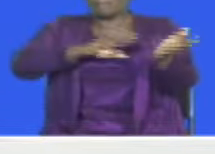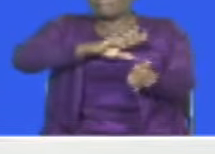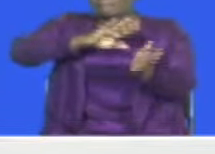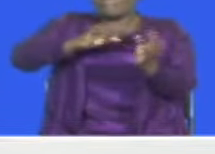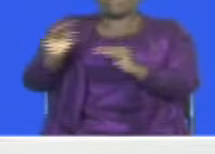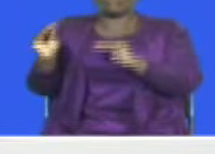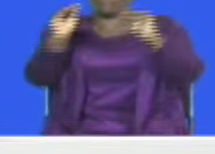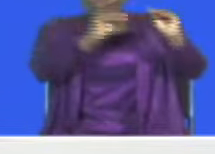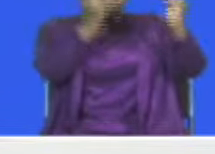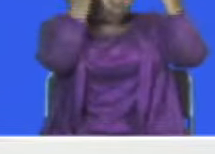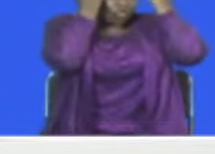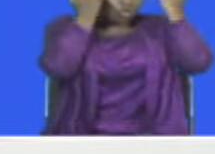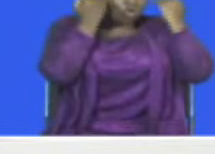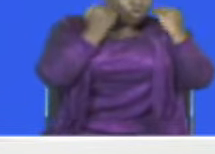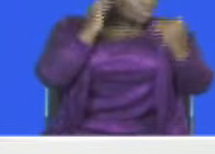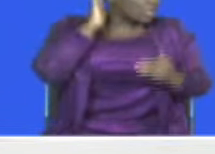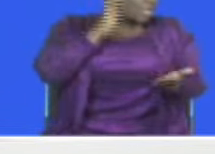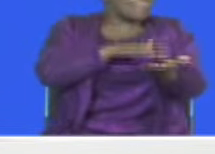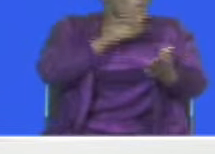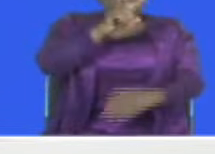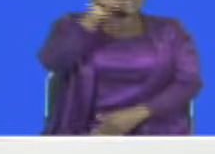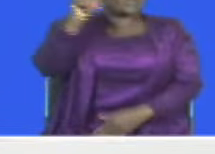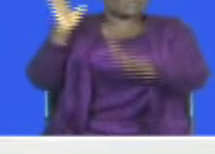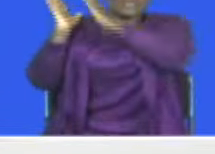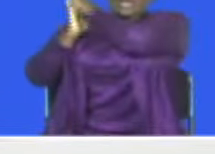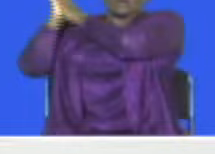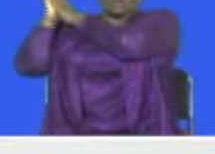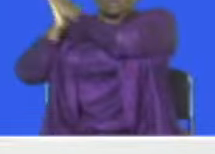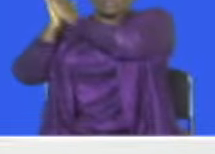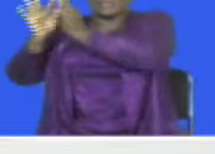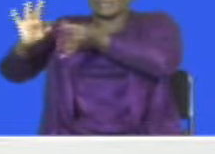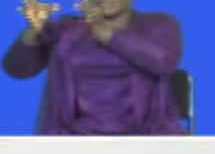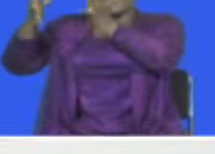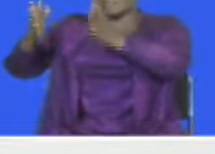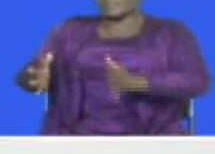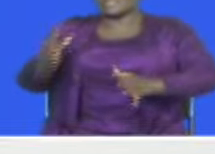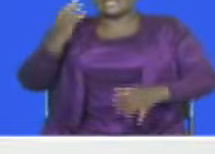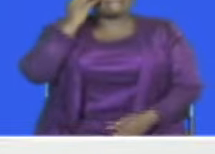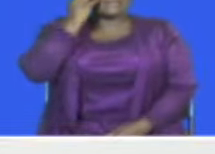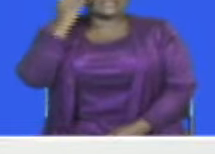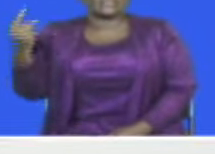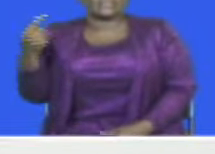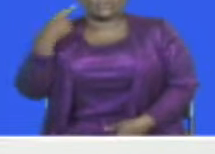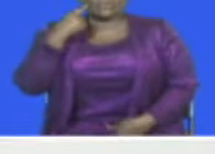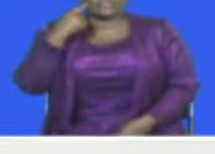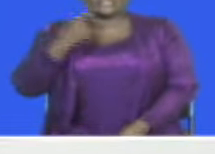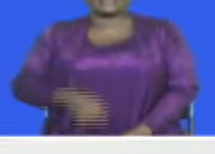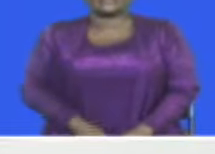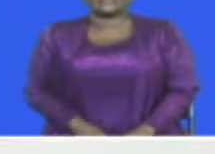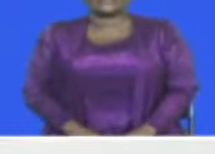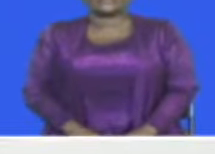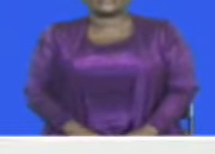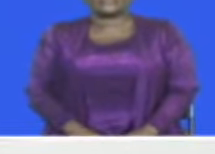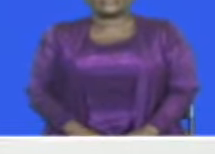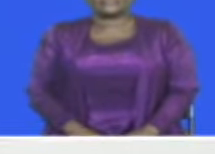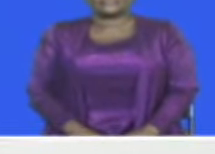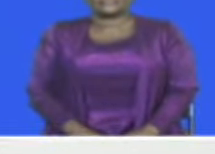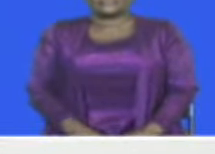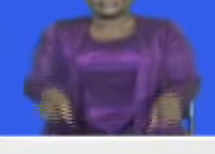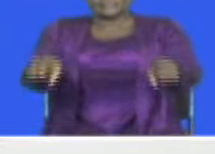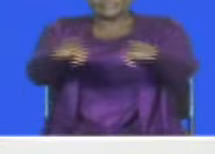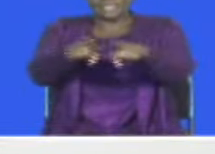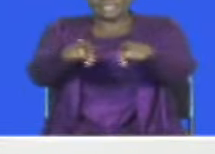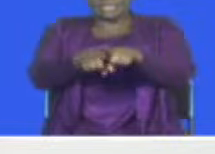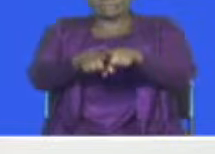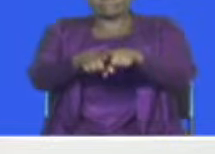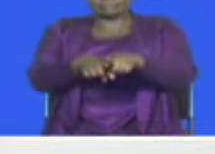kule upate kusikia mengi zaidi. Jina langu ni Zubeida Kananu, mkalimani wa ishara ni Meresha OET. Tukiwa bado